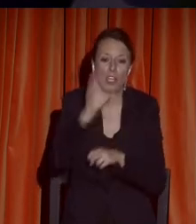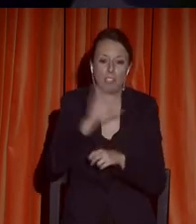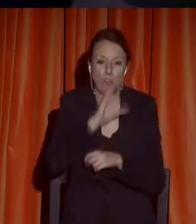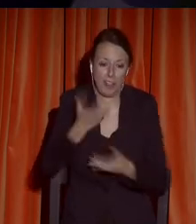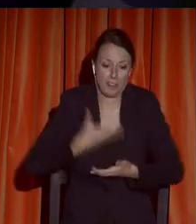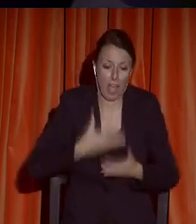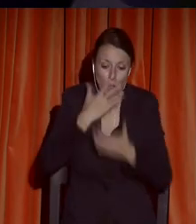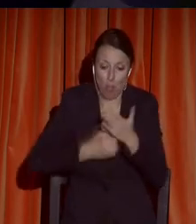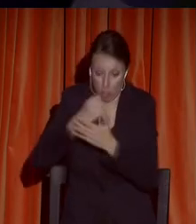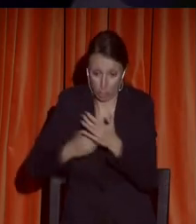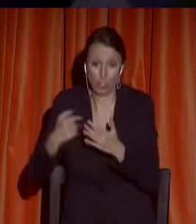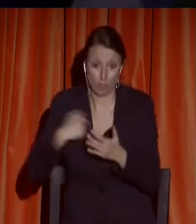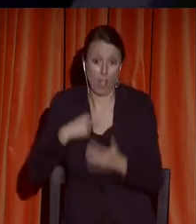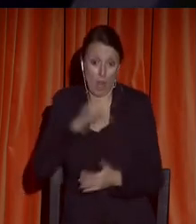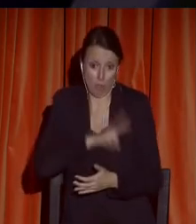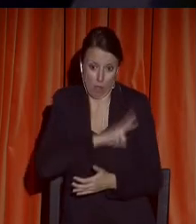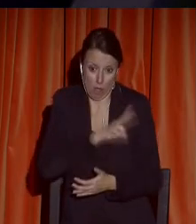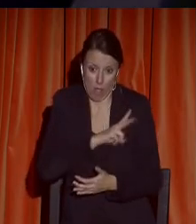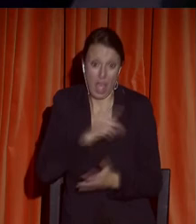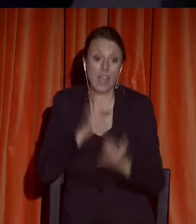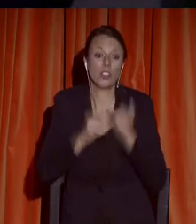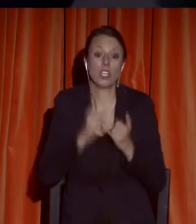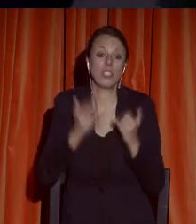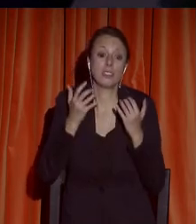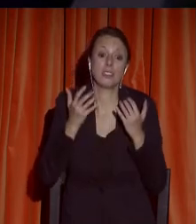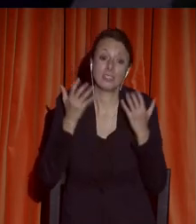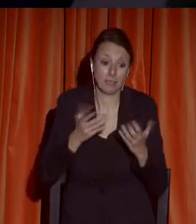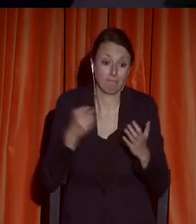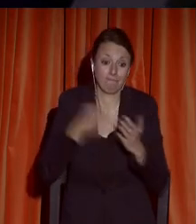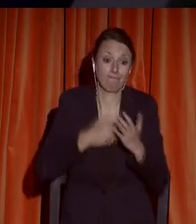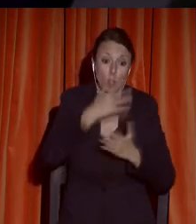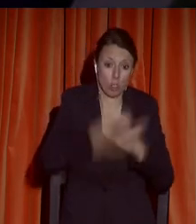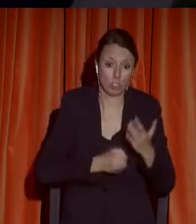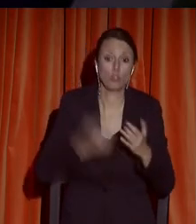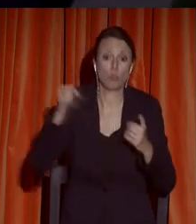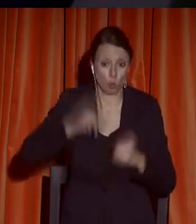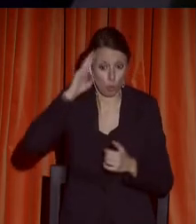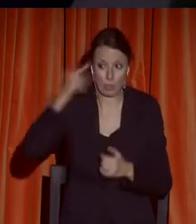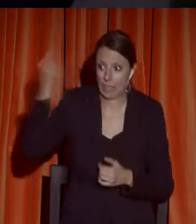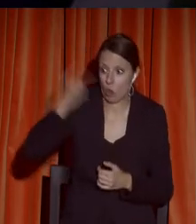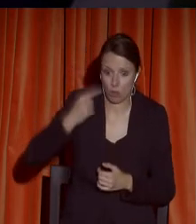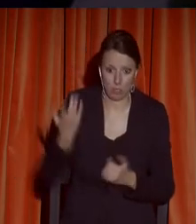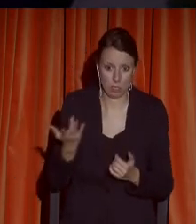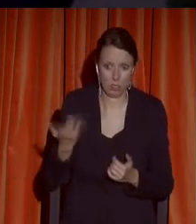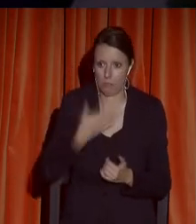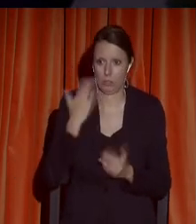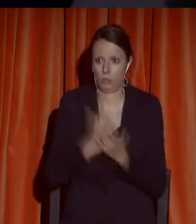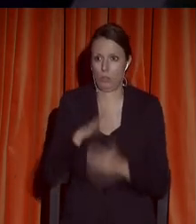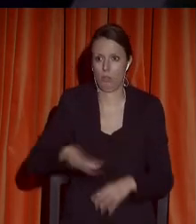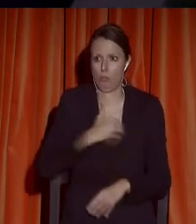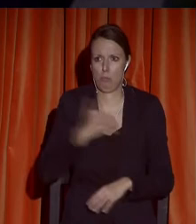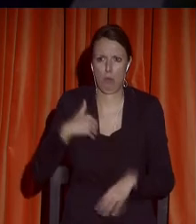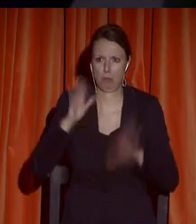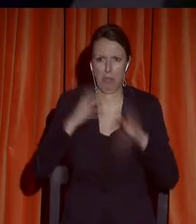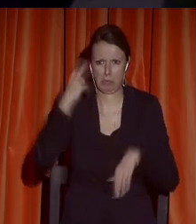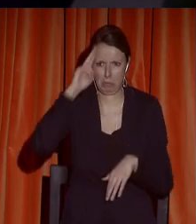żeby mieć te korzyści, to musimy zrozumieć zagrożenia. I to nie jest tak, że my w Polsce nie musimy ich rozumieć, niech oni tam w